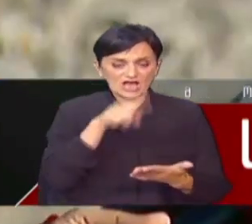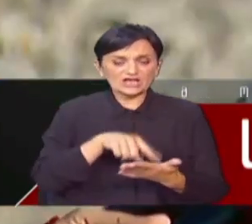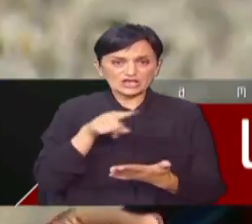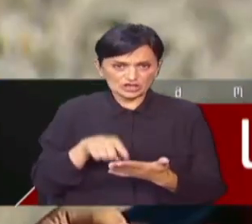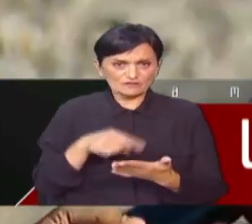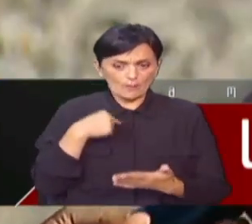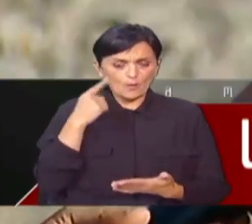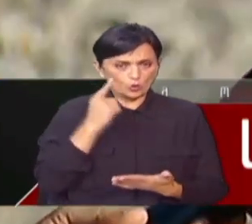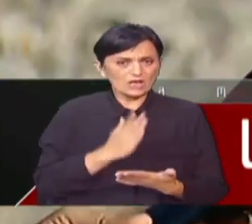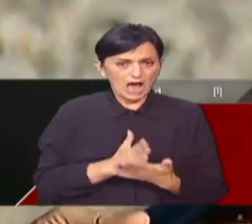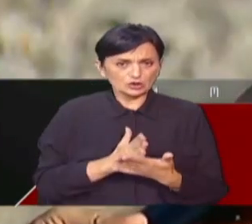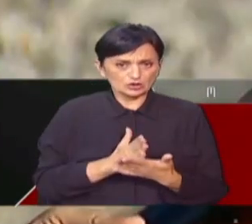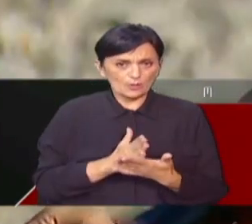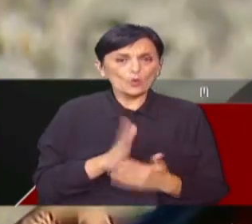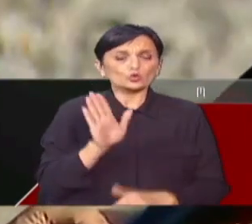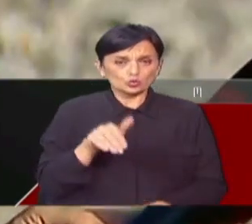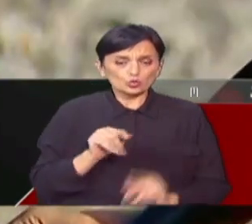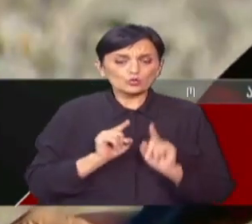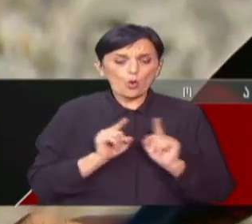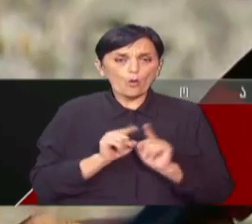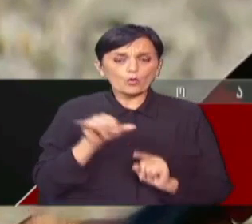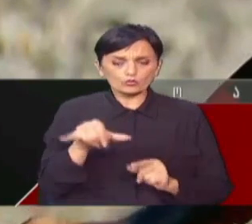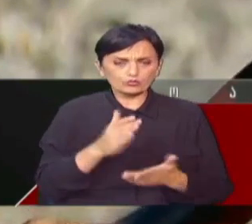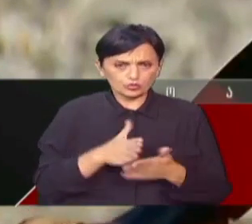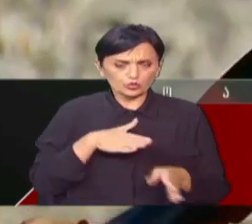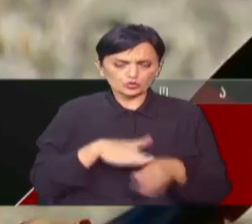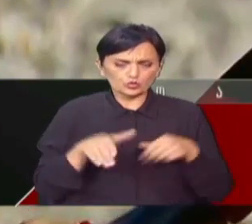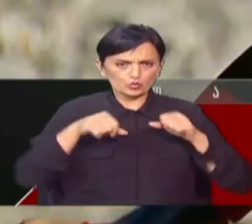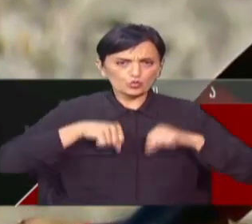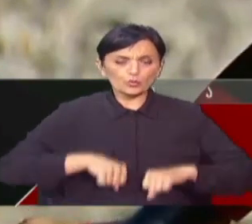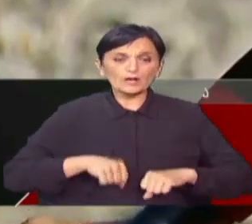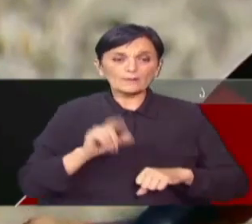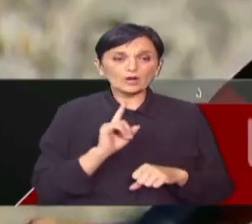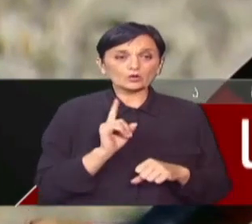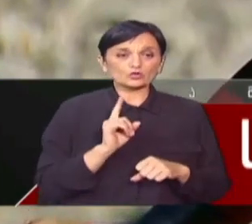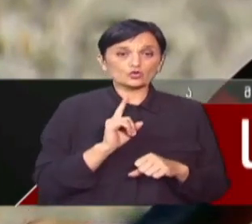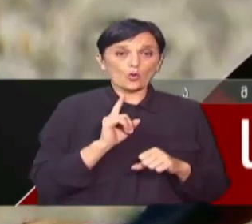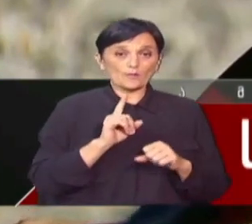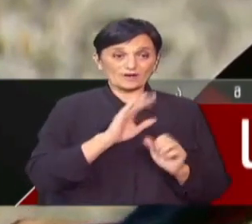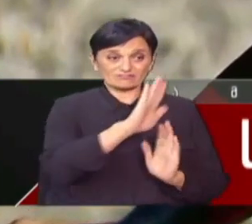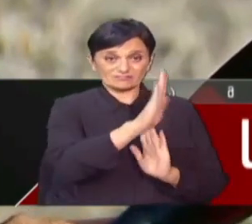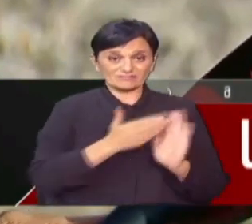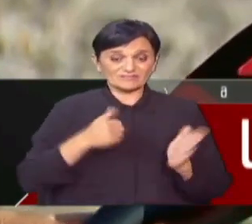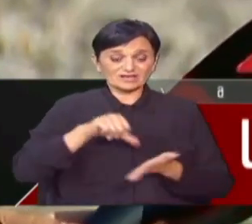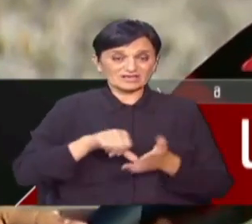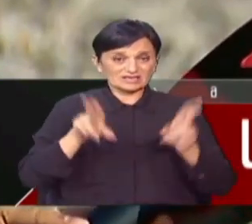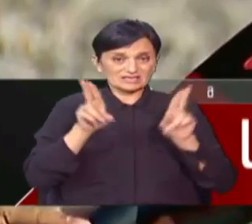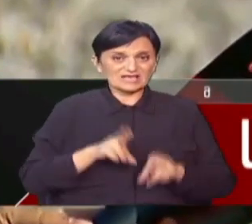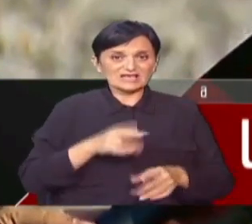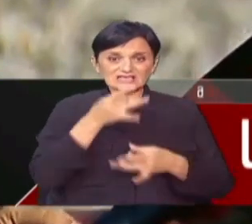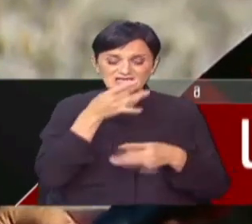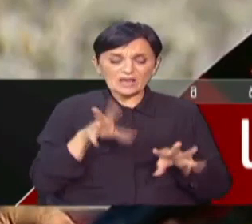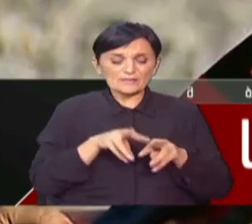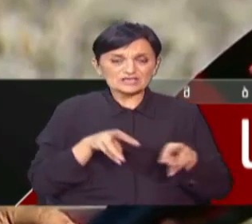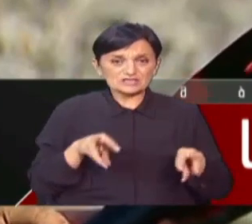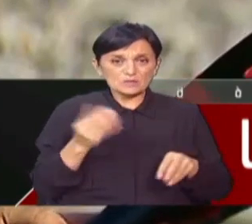რომ არსებობს. თუმცა რა თქმა უნდა ოპოზიციას აქვს სრული უფლება, რომ ინტერპელაციის წესით მიმართოს ნებისმიერ მინისტრს, ამ